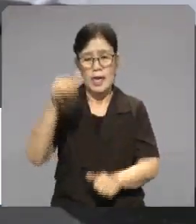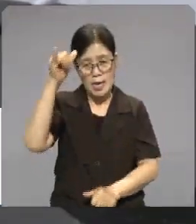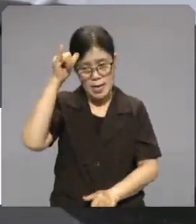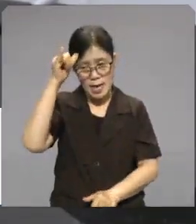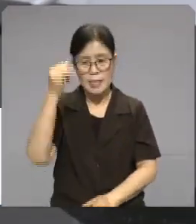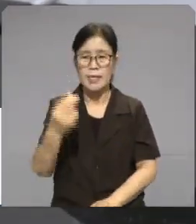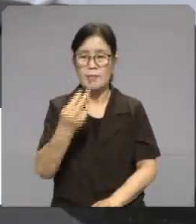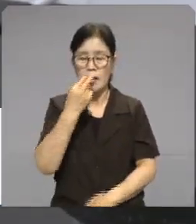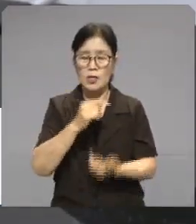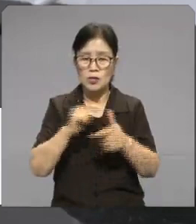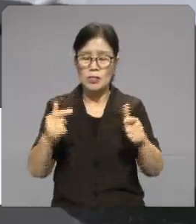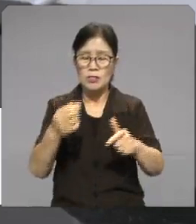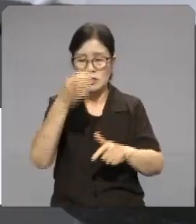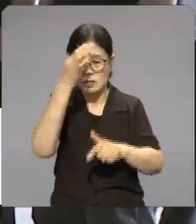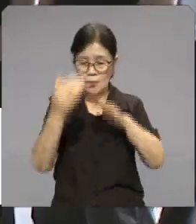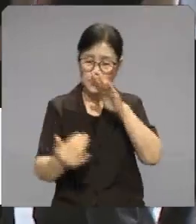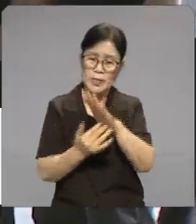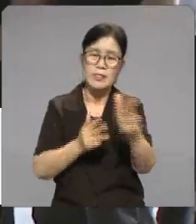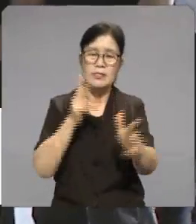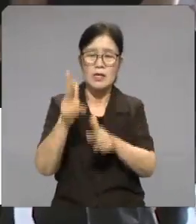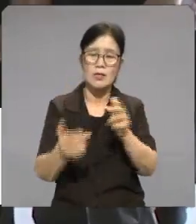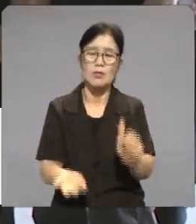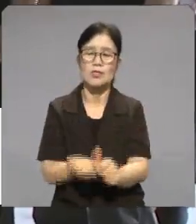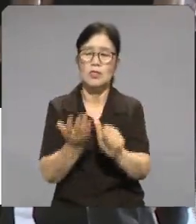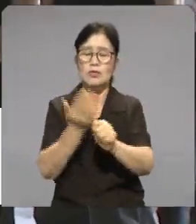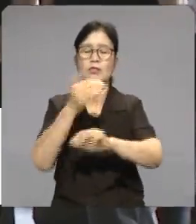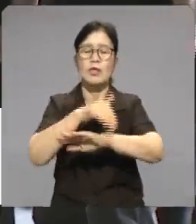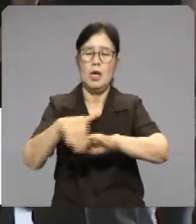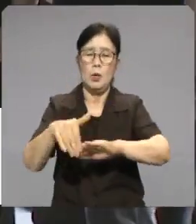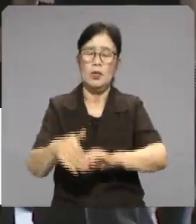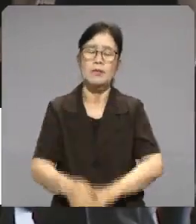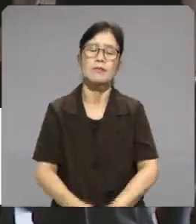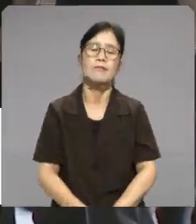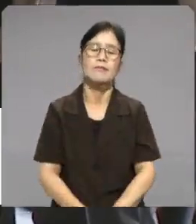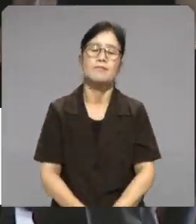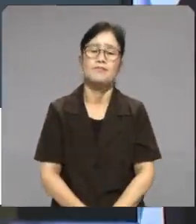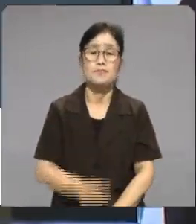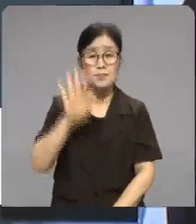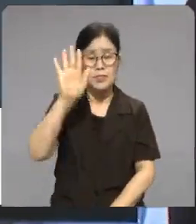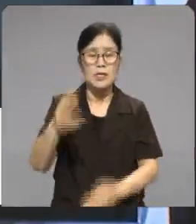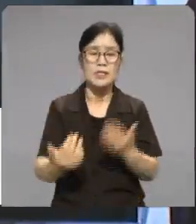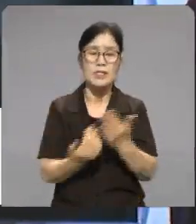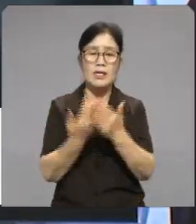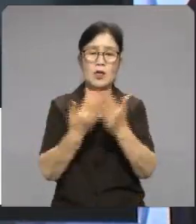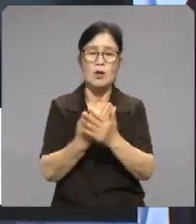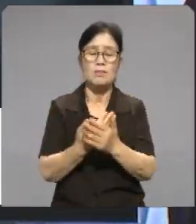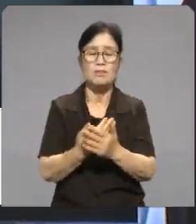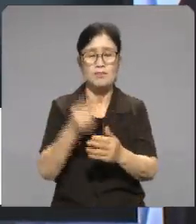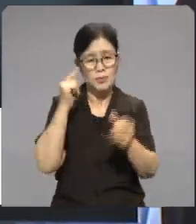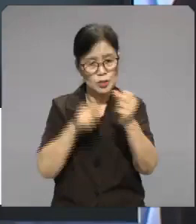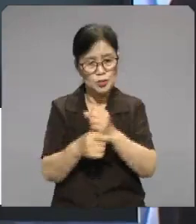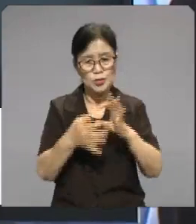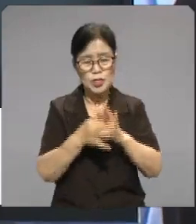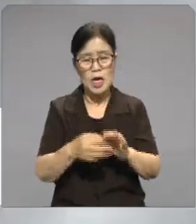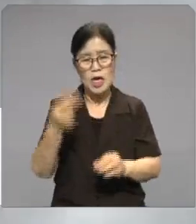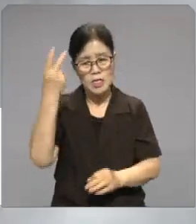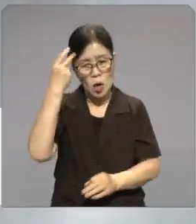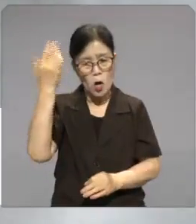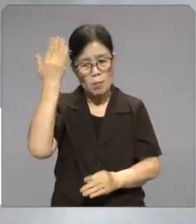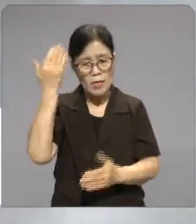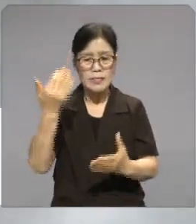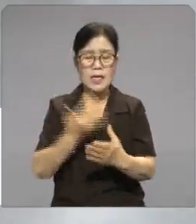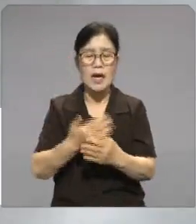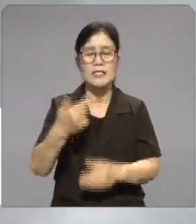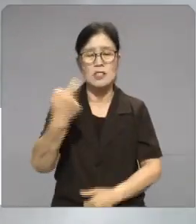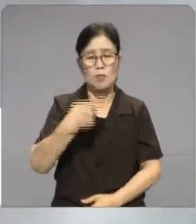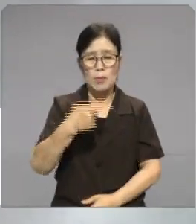바이오 등 첨단 산업도 키울 방침입니다. 미래 산업 분야 이공계 석박사급 1,000명과 외국인 인재